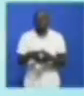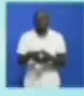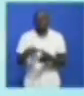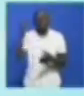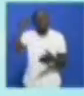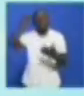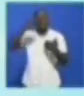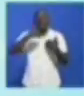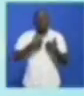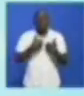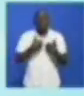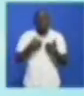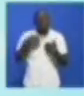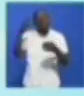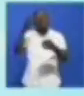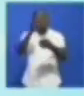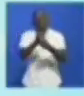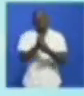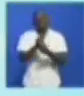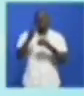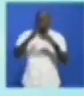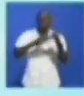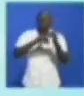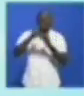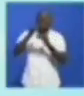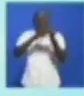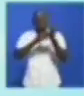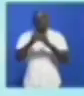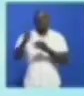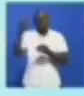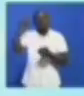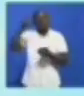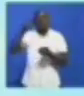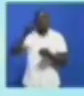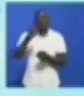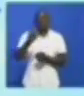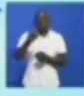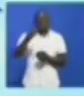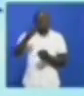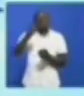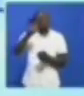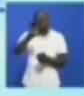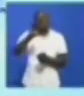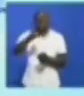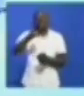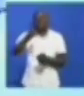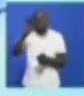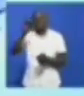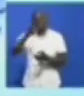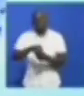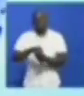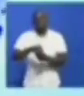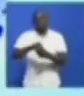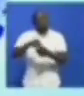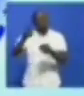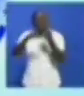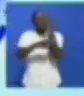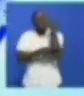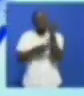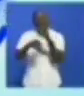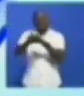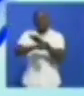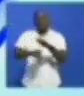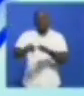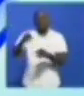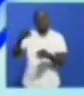Il y en a qui optent pour des constructions qui consomment peu de ciment. C'est le cas dans les régions du sud-ouest et